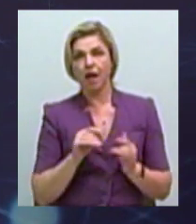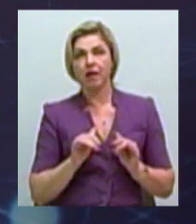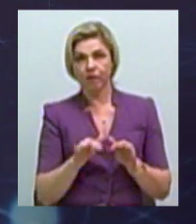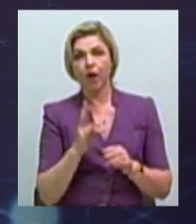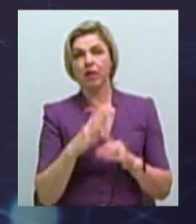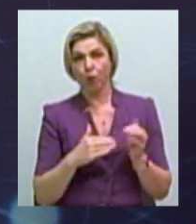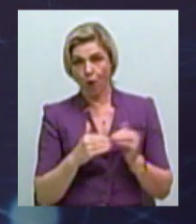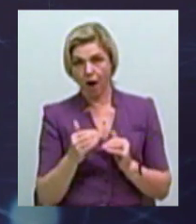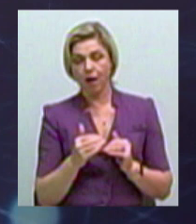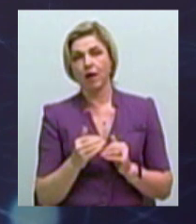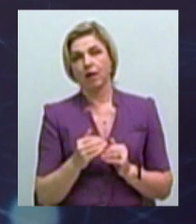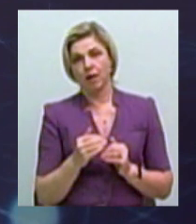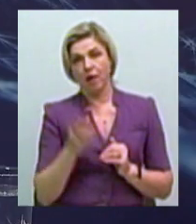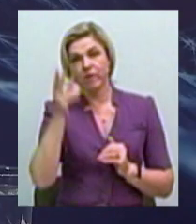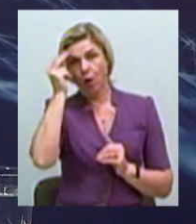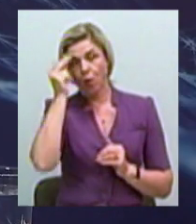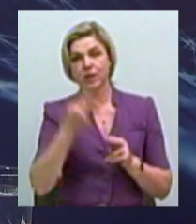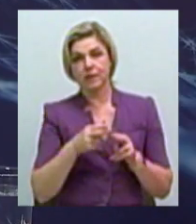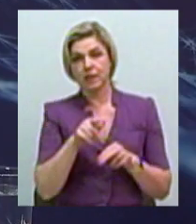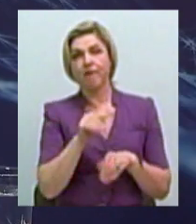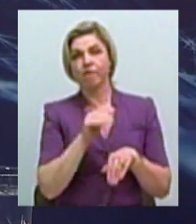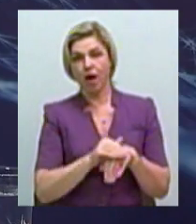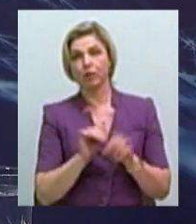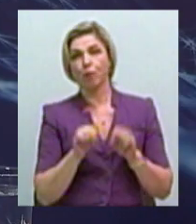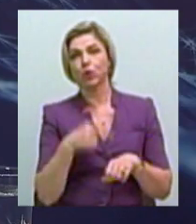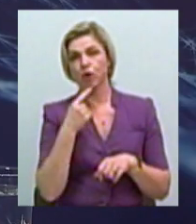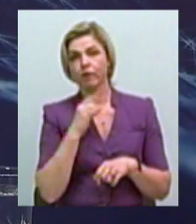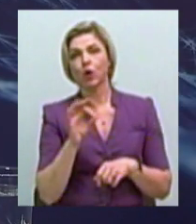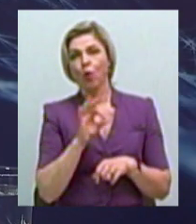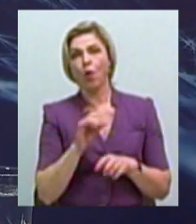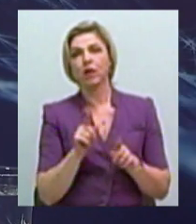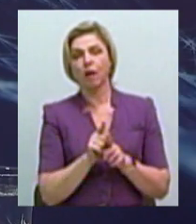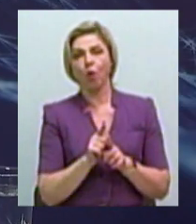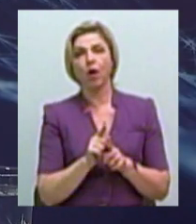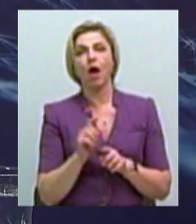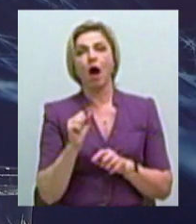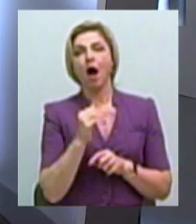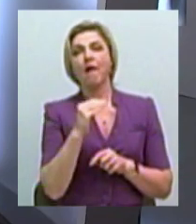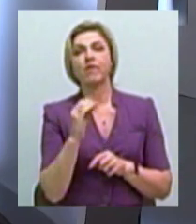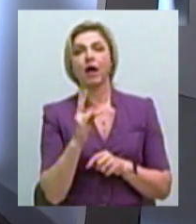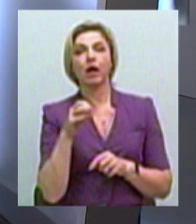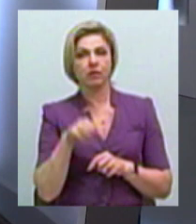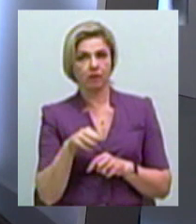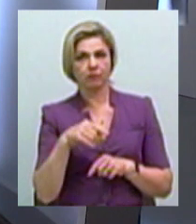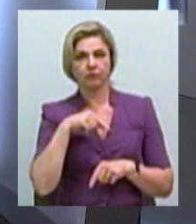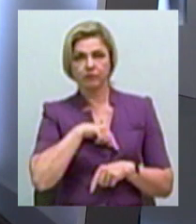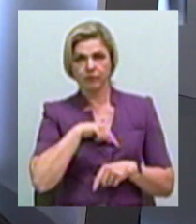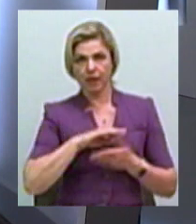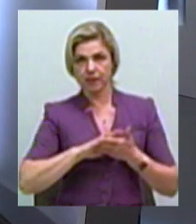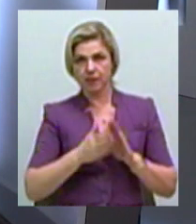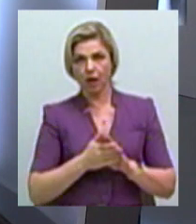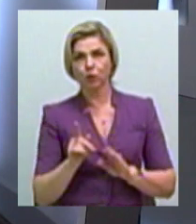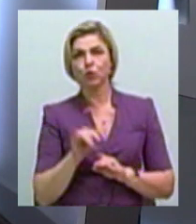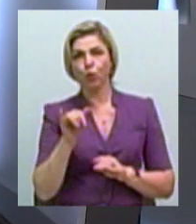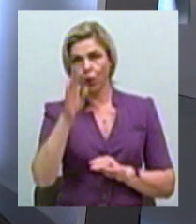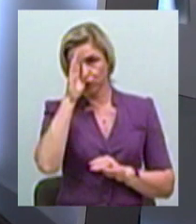але враховуючи цей факт, можна говорити про відповідний стан ефекту, який виник внаслідок того, що у хлопця